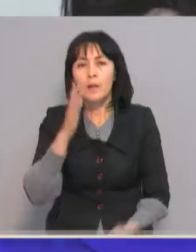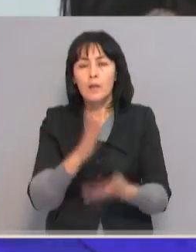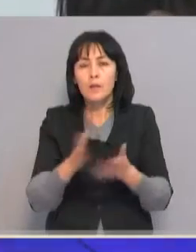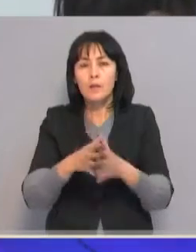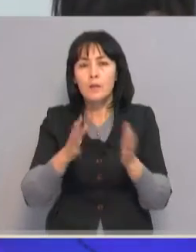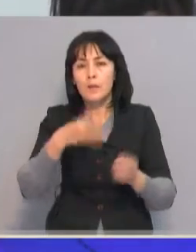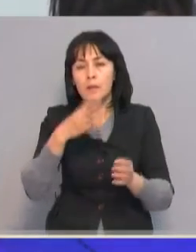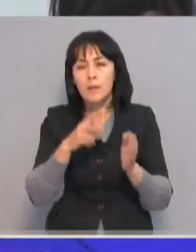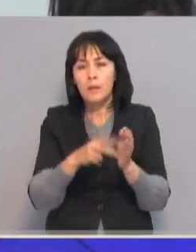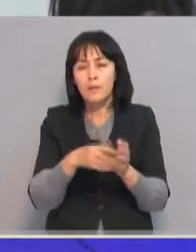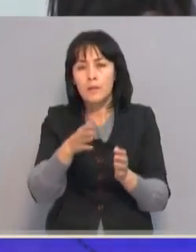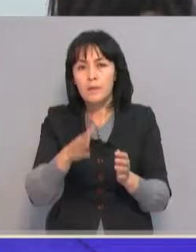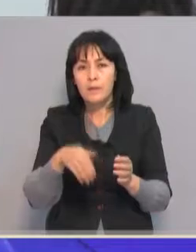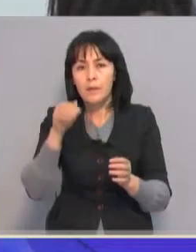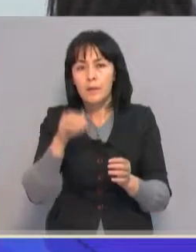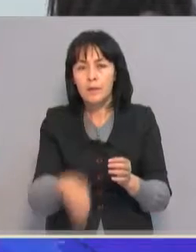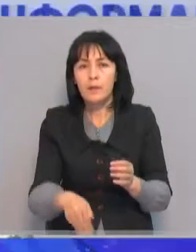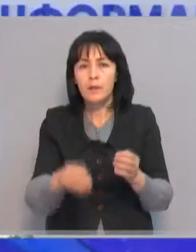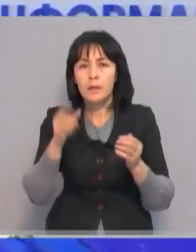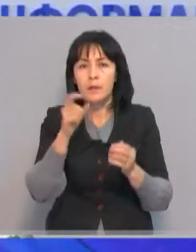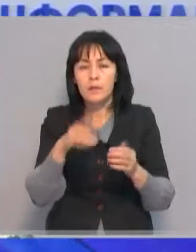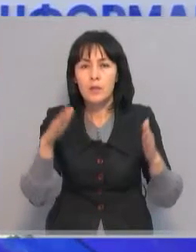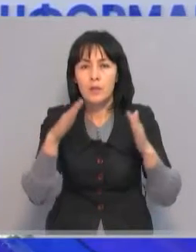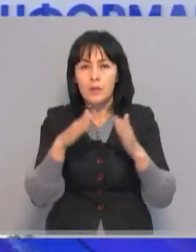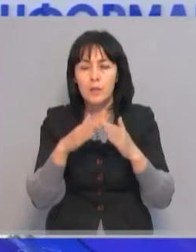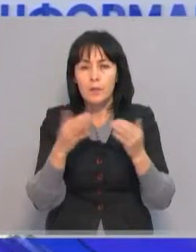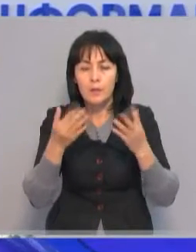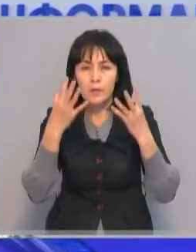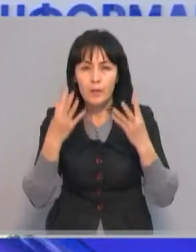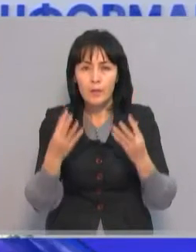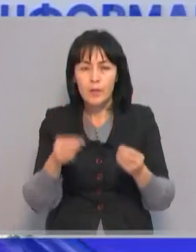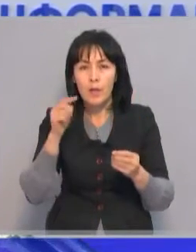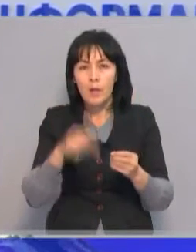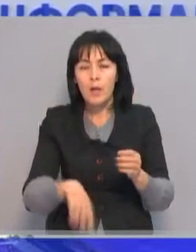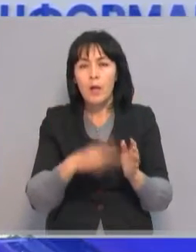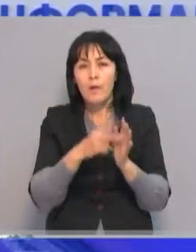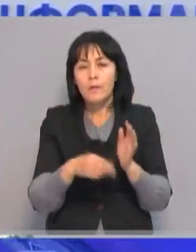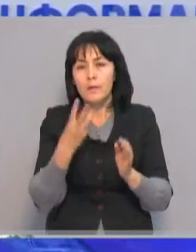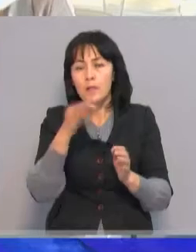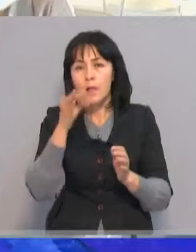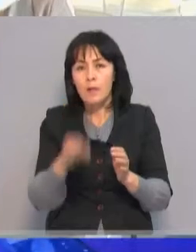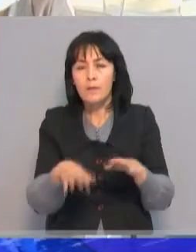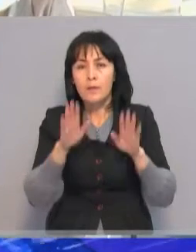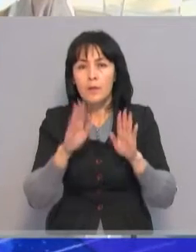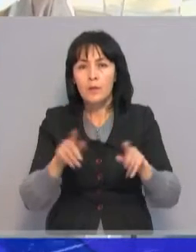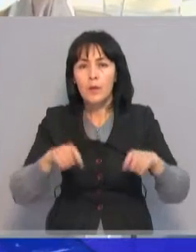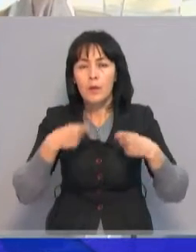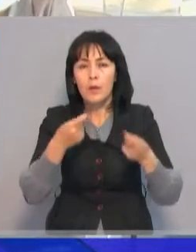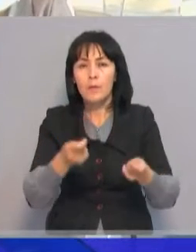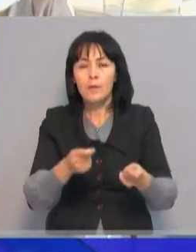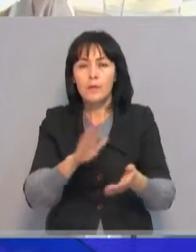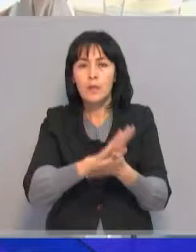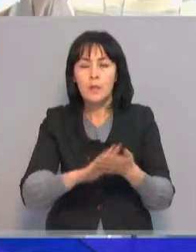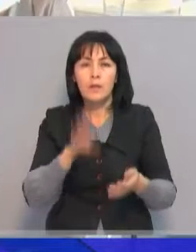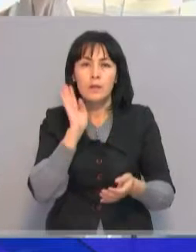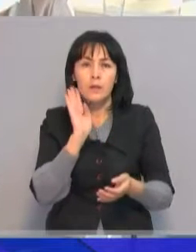около 48,5 тысяч индивидуальных жилых домов. На сегодняшний день из них 83% только обеспечены качественной